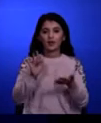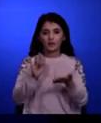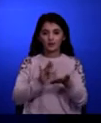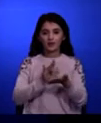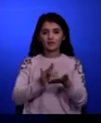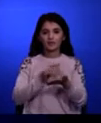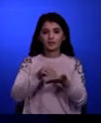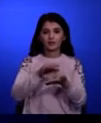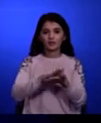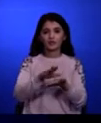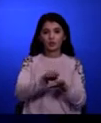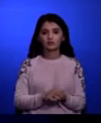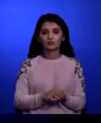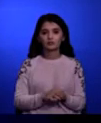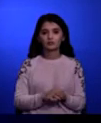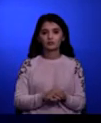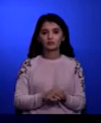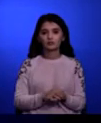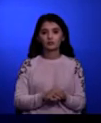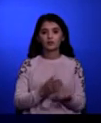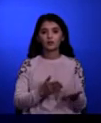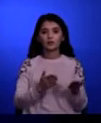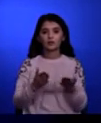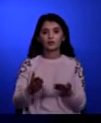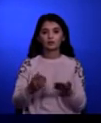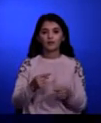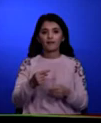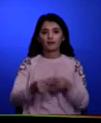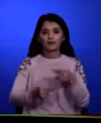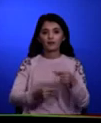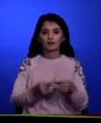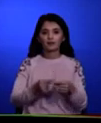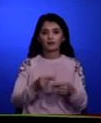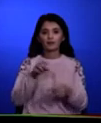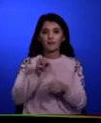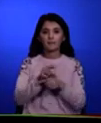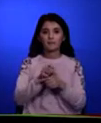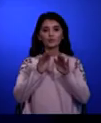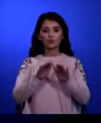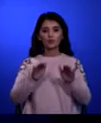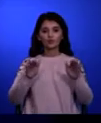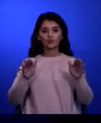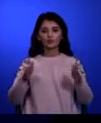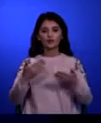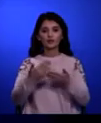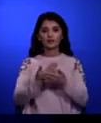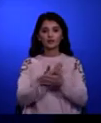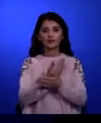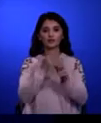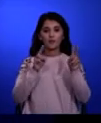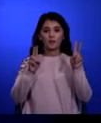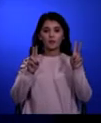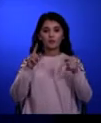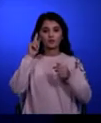Daftaringizga yozib oldingizmi? Marhamat, keyingi misolga o'tsak. Yangi mavzuni